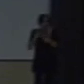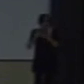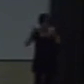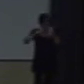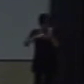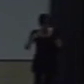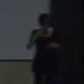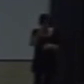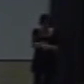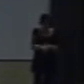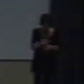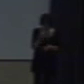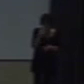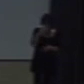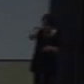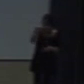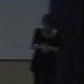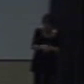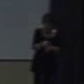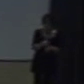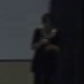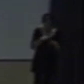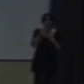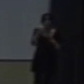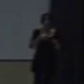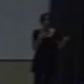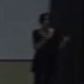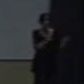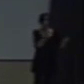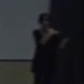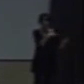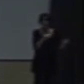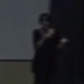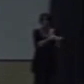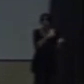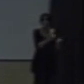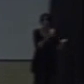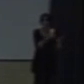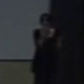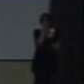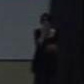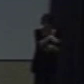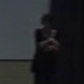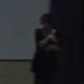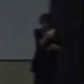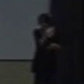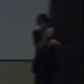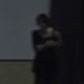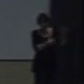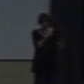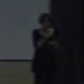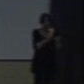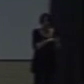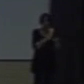aquesta televisió, doncs, que treu anònims parlant de les seves coses, molt, molt impúdicament, no?,